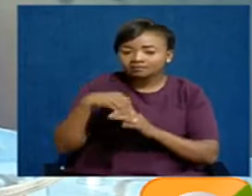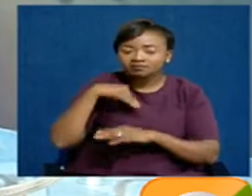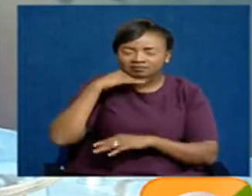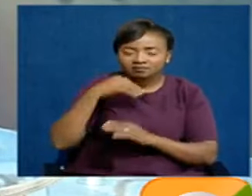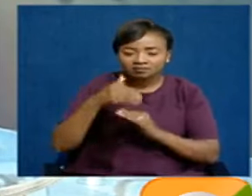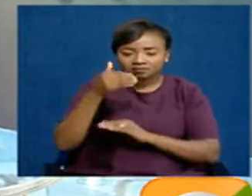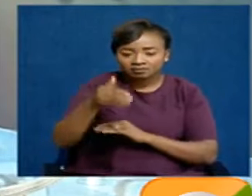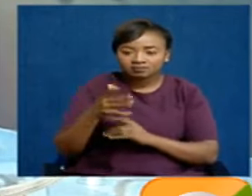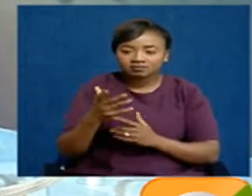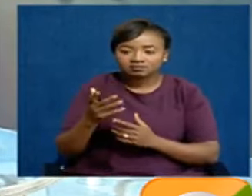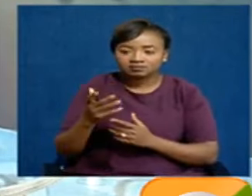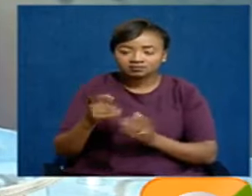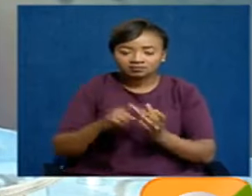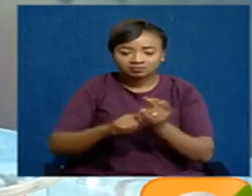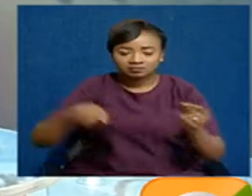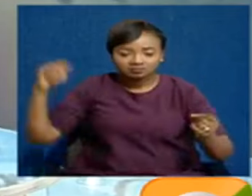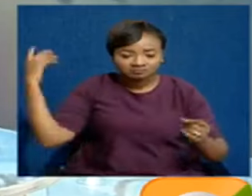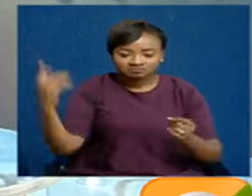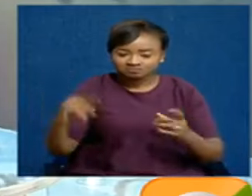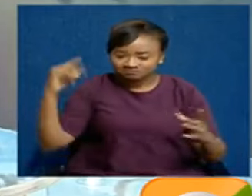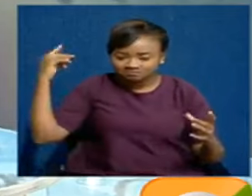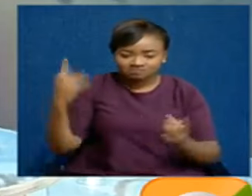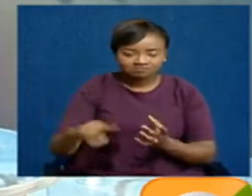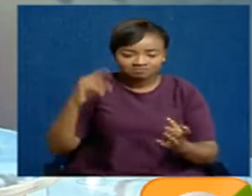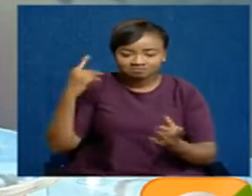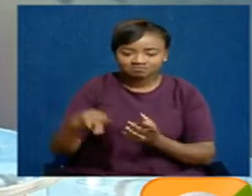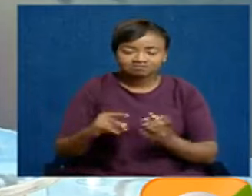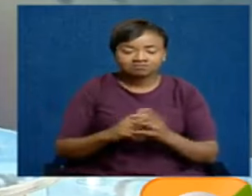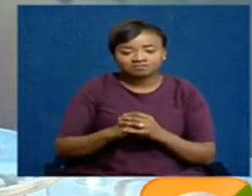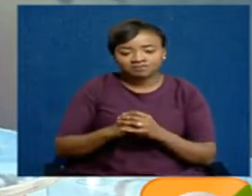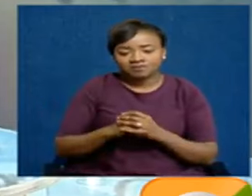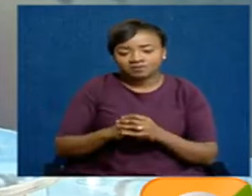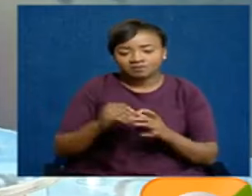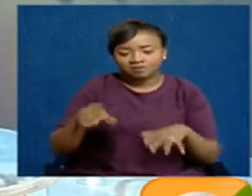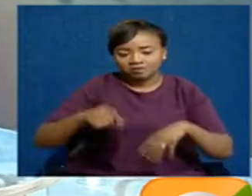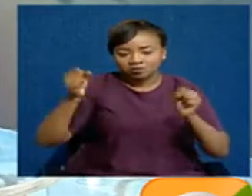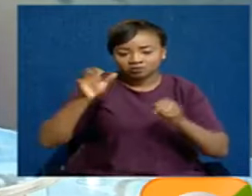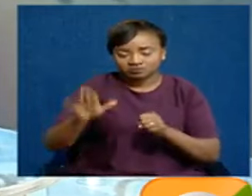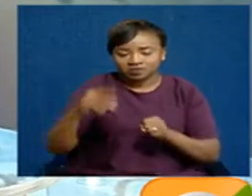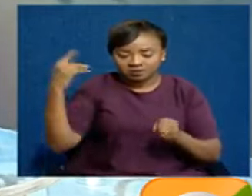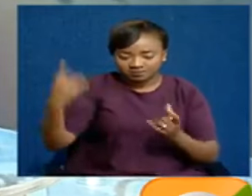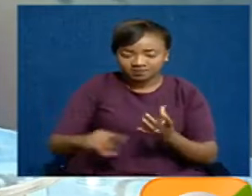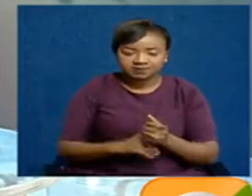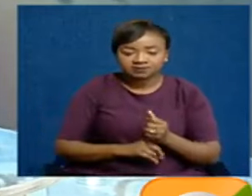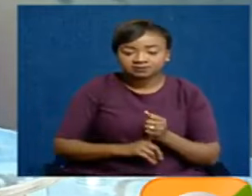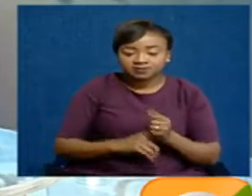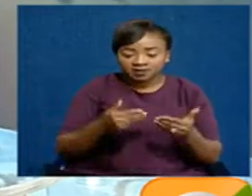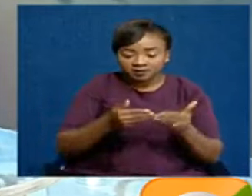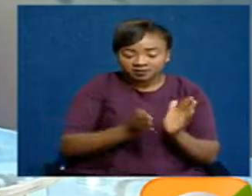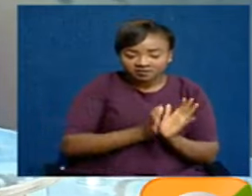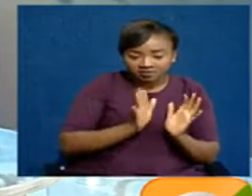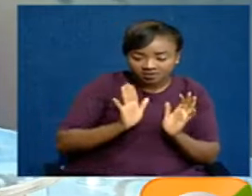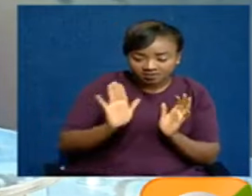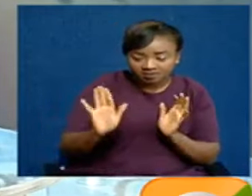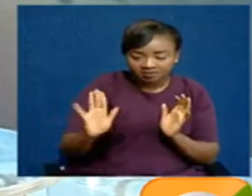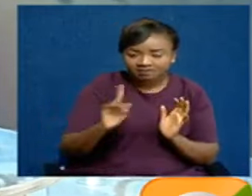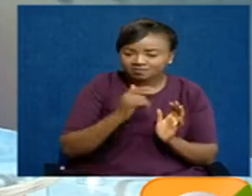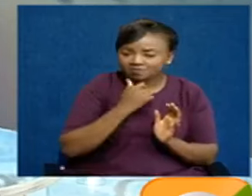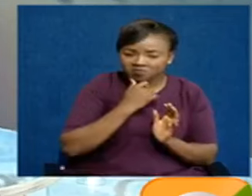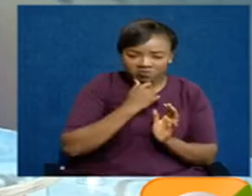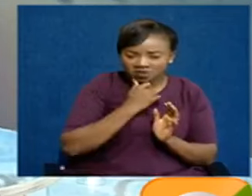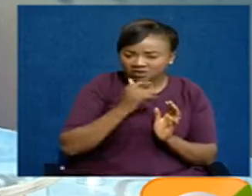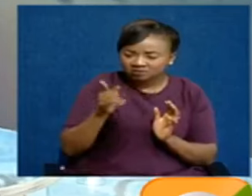na nyaya za stima nyumbani kwa mwajiri wake. Na kama anavyoarifu Laura Otieno, familia mwenda zake imetilia shaka chanzo cha